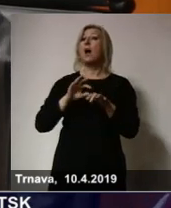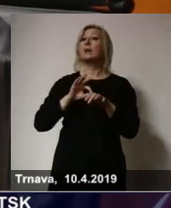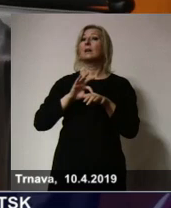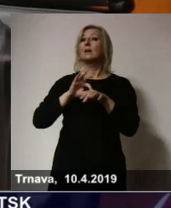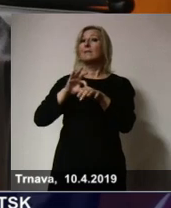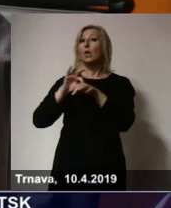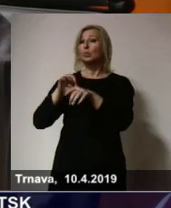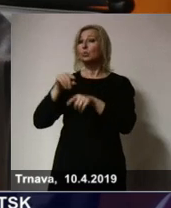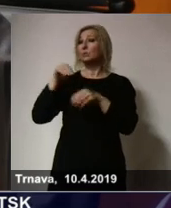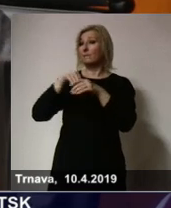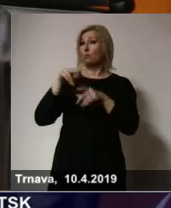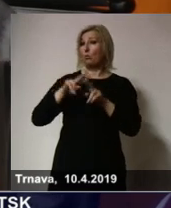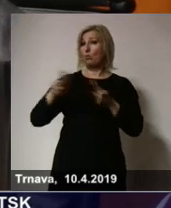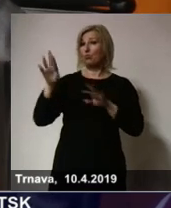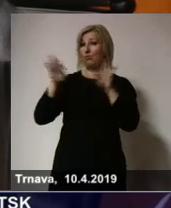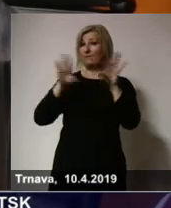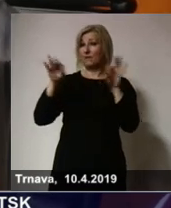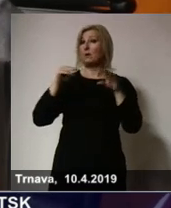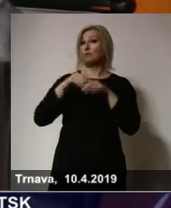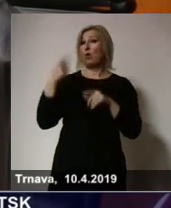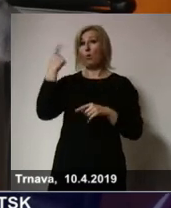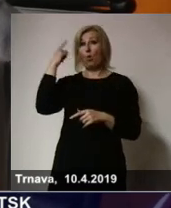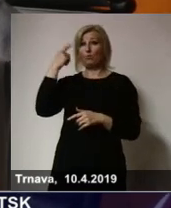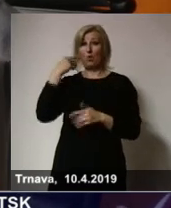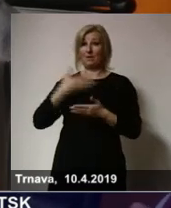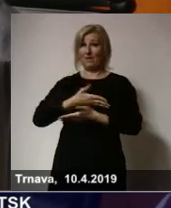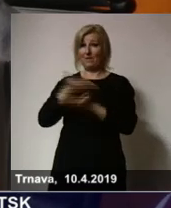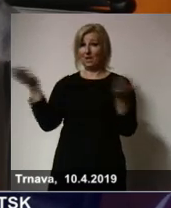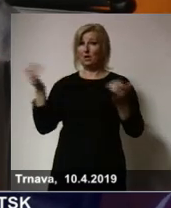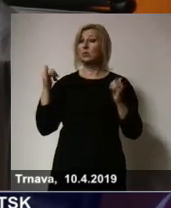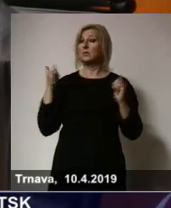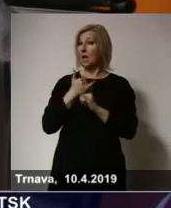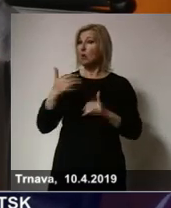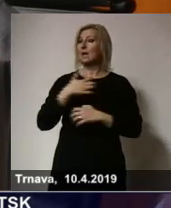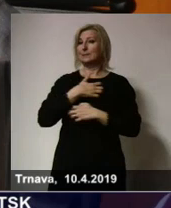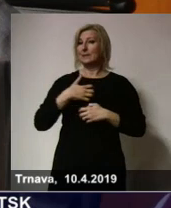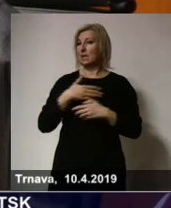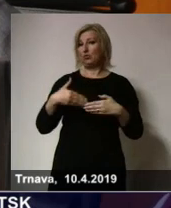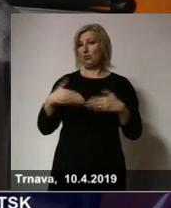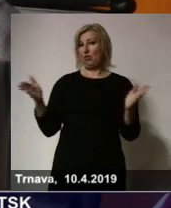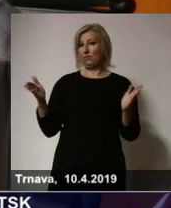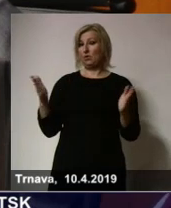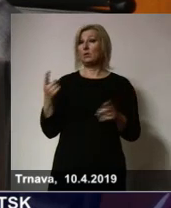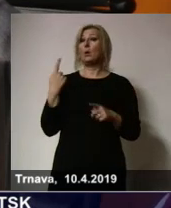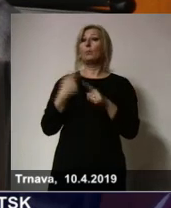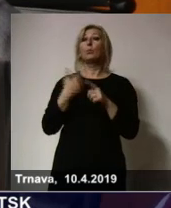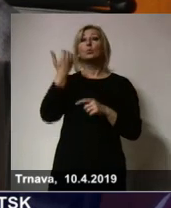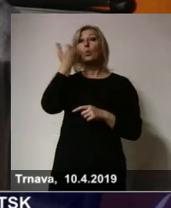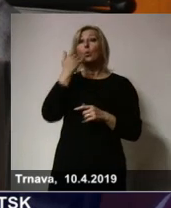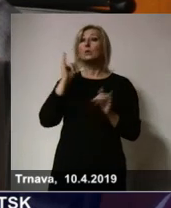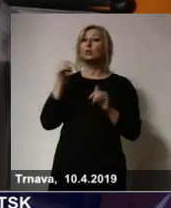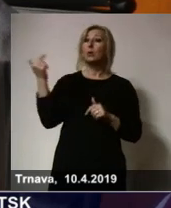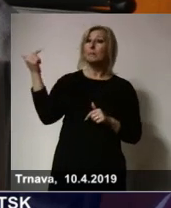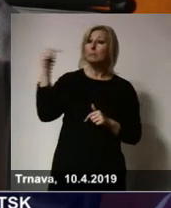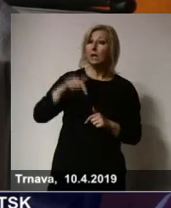naplnili mierou vrchovatou a ešte raz tým ľuďom, ktorí prišli, boli požiadaní, pre mňa to bolo aj prekvapenie, že